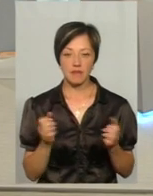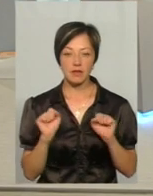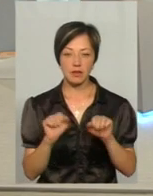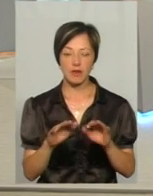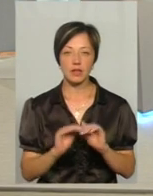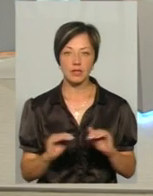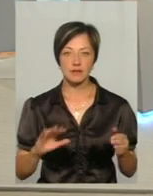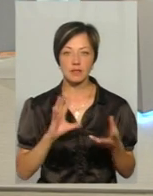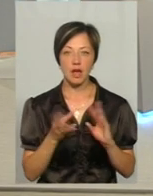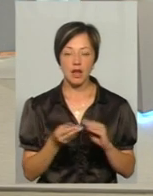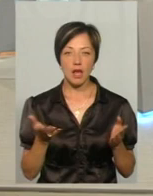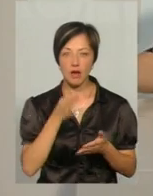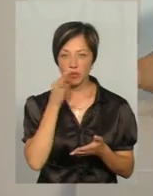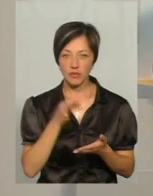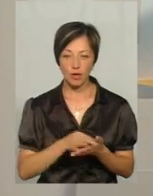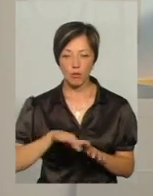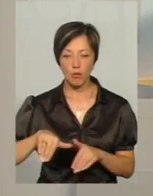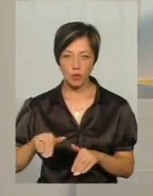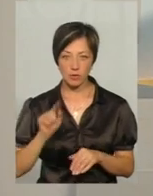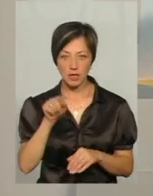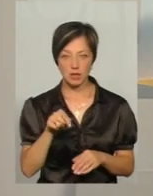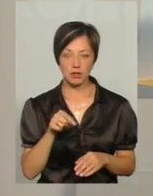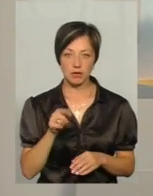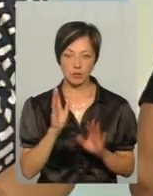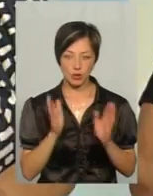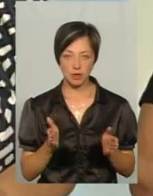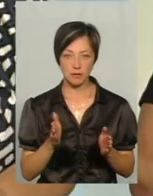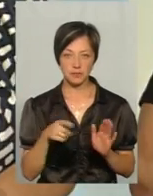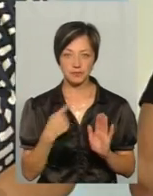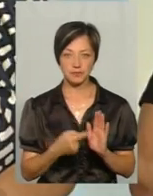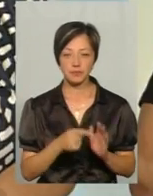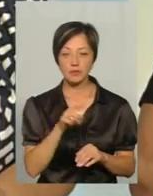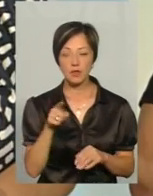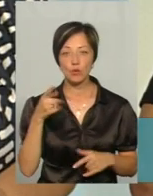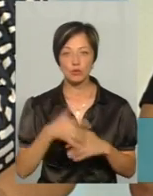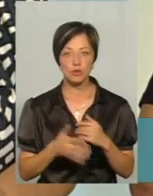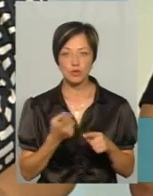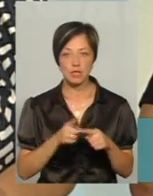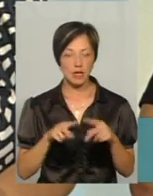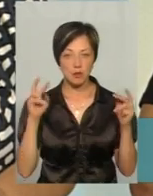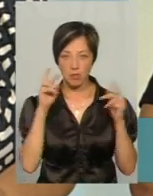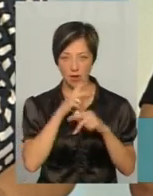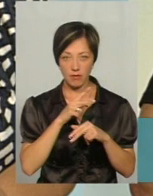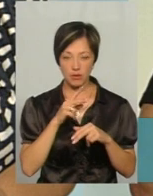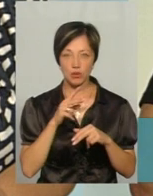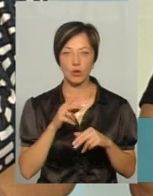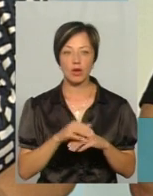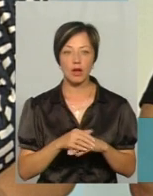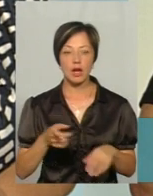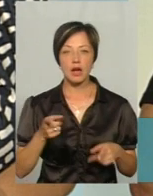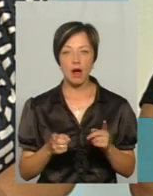віддавали дітей, взагалі яка відповідальність потім на них очікує? Вони розуміли, що це неправильно.